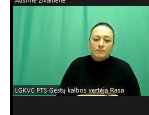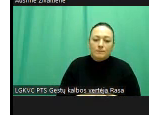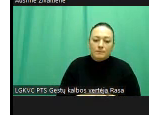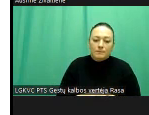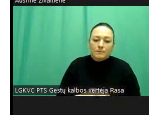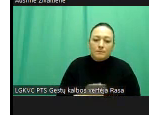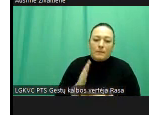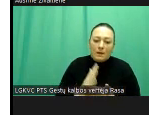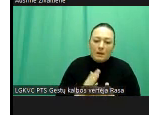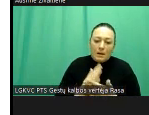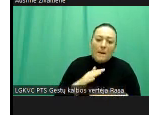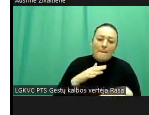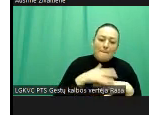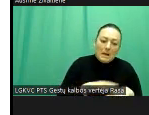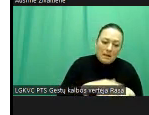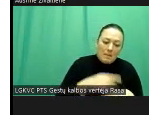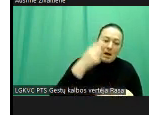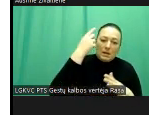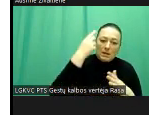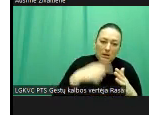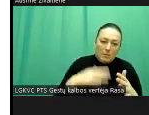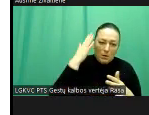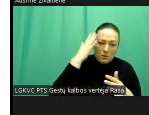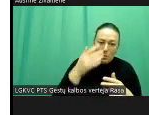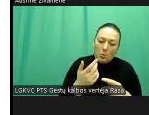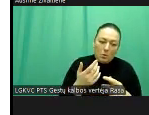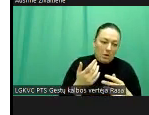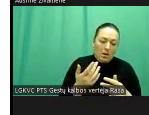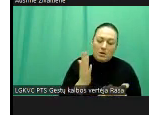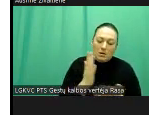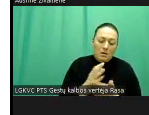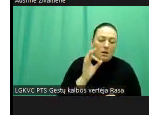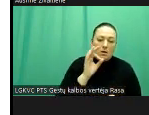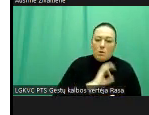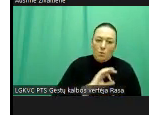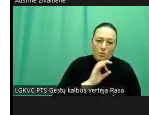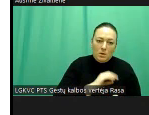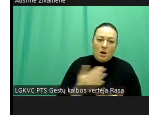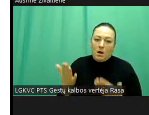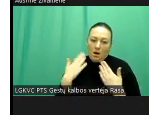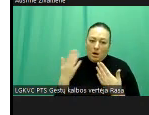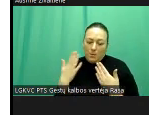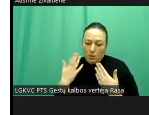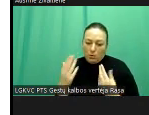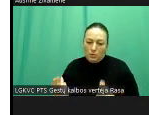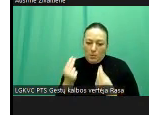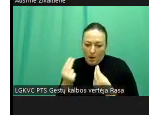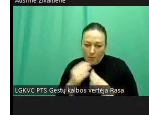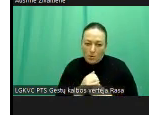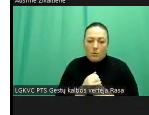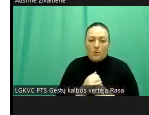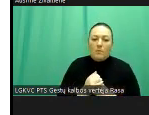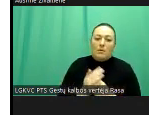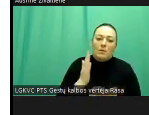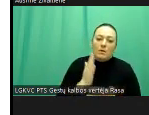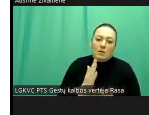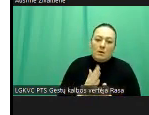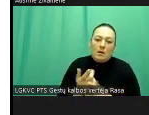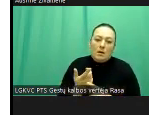taigi matematinė tikimybių koncepcija vaidina labai svarbu vaidmenį gamtos moksluose, o šiuo atveju